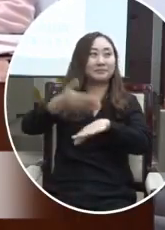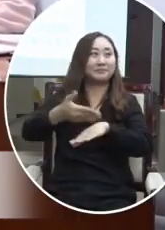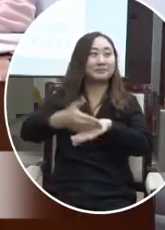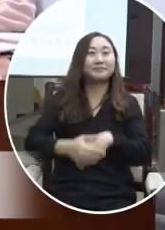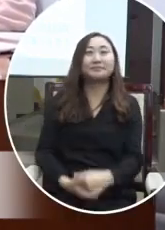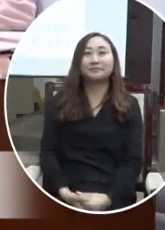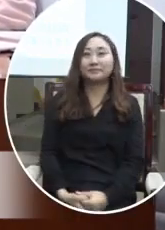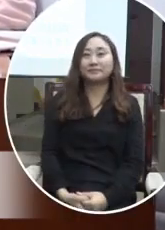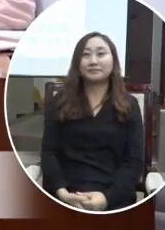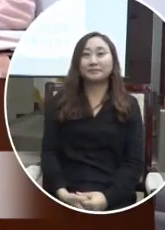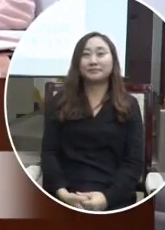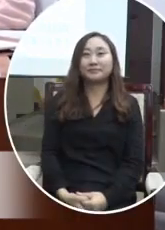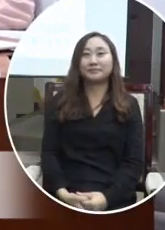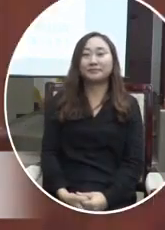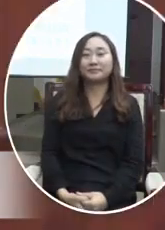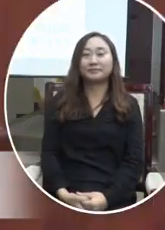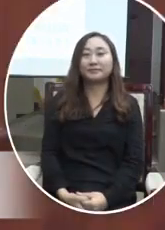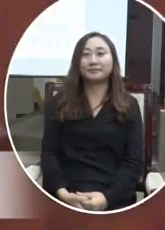감사합니다.